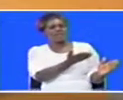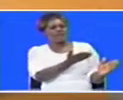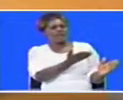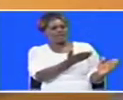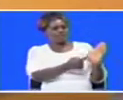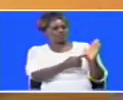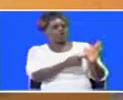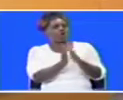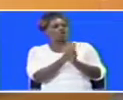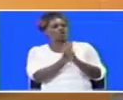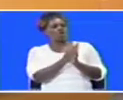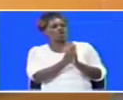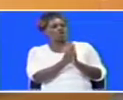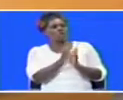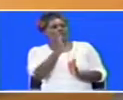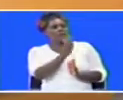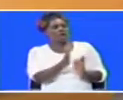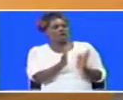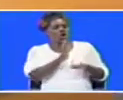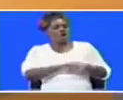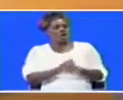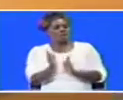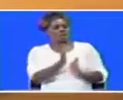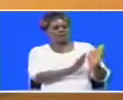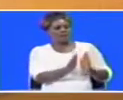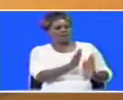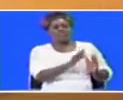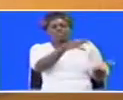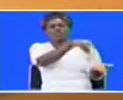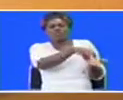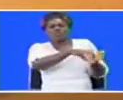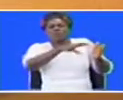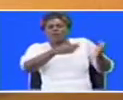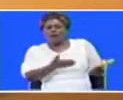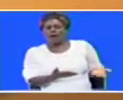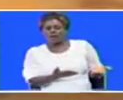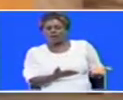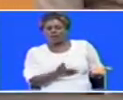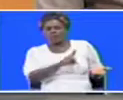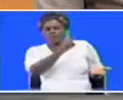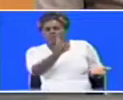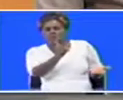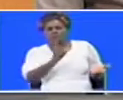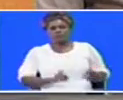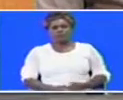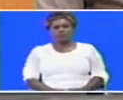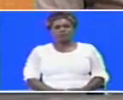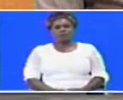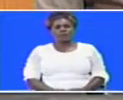akituletea taarifa za moja kwa moja kuhusiana na maandalizi kuanza siku ya leo. Hali iko vipi ndugu Kaemba?